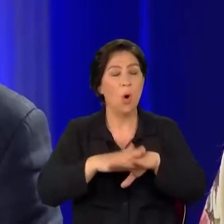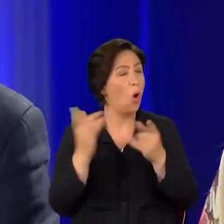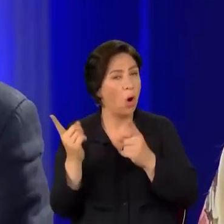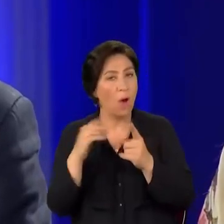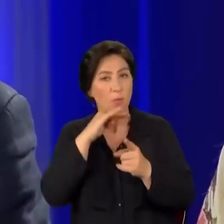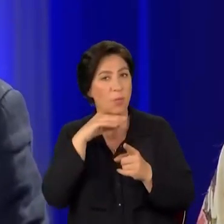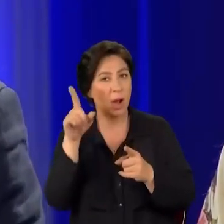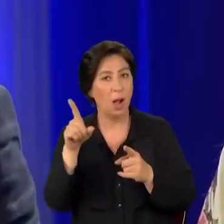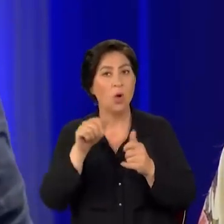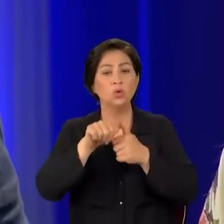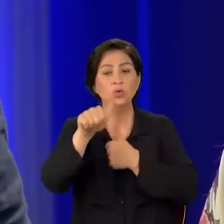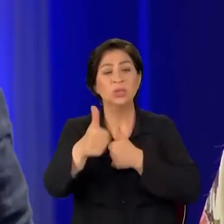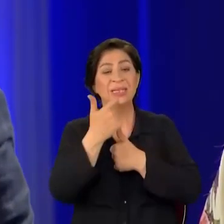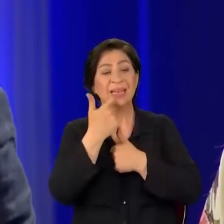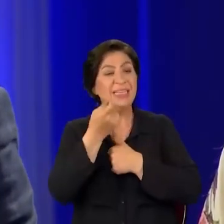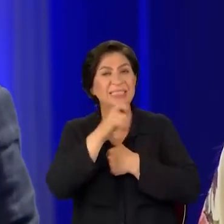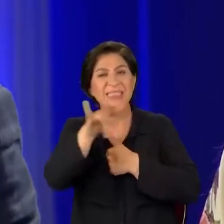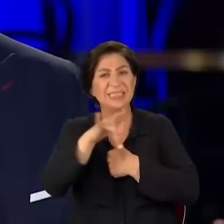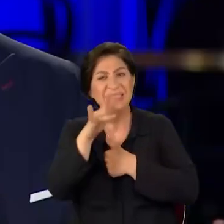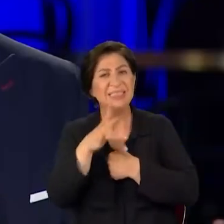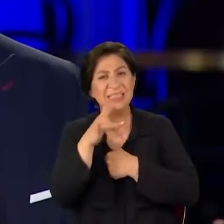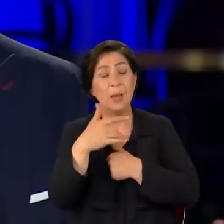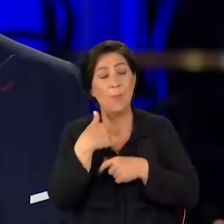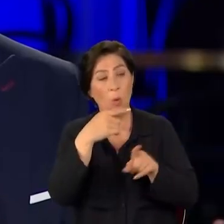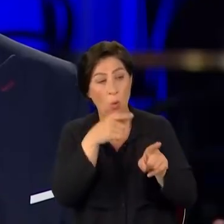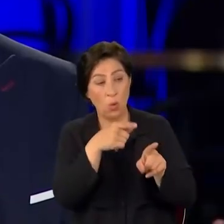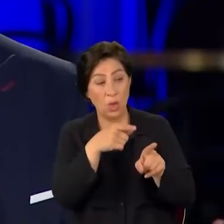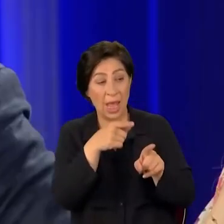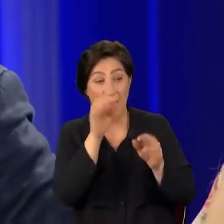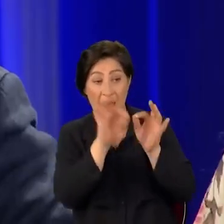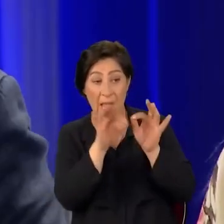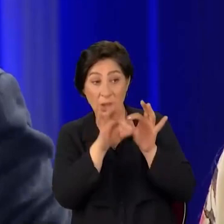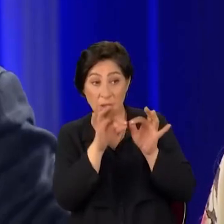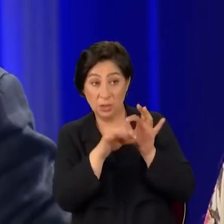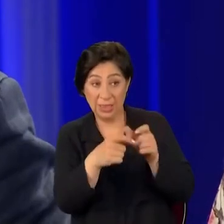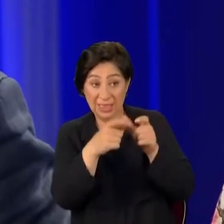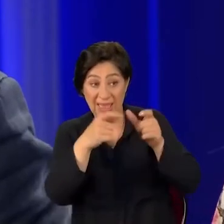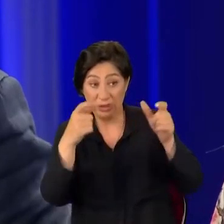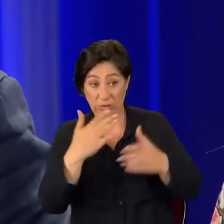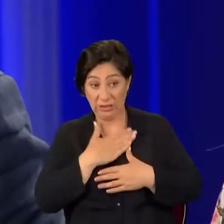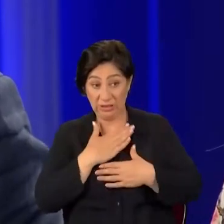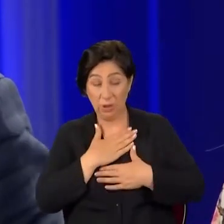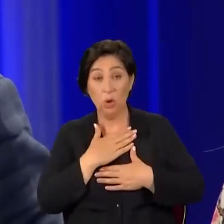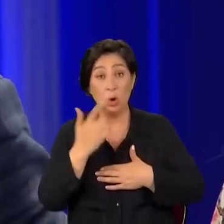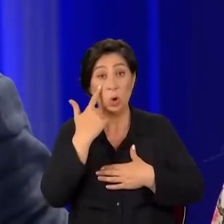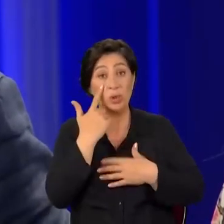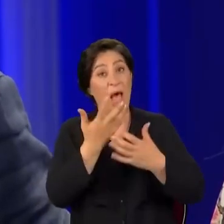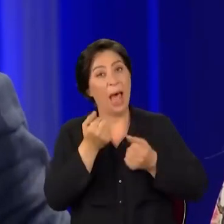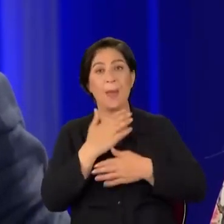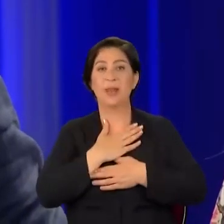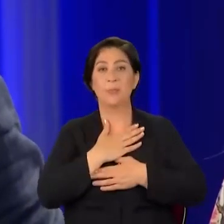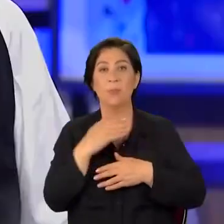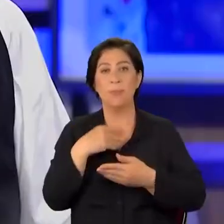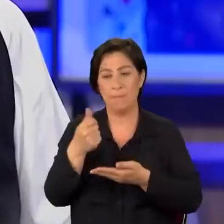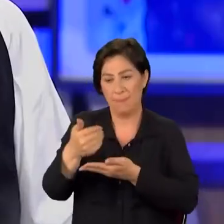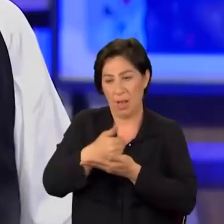diyor, yani uzun yıllar işsiz kalanlara ben bunu diyor ekonomik gelişmiş halimle göze alabilirim. O rezervi